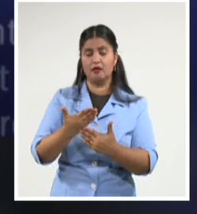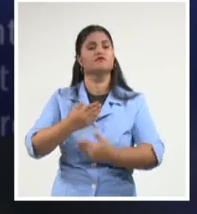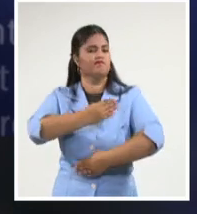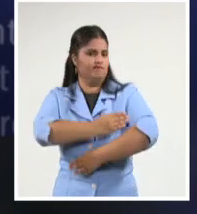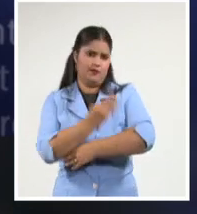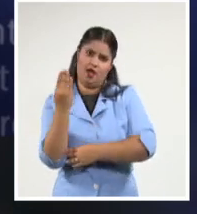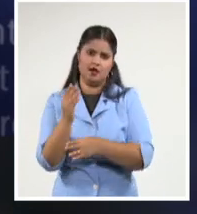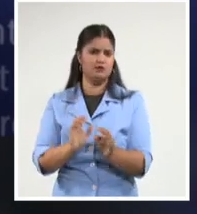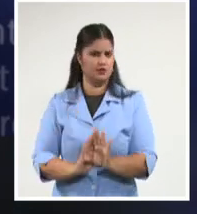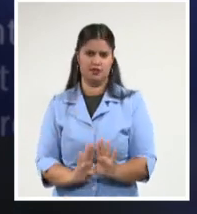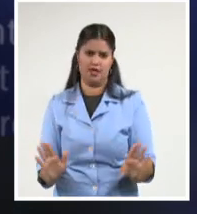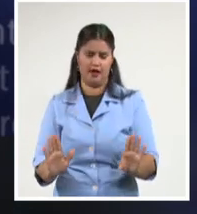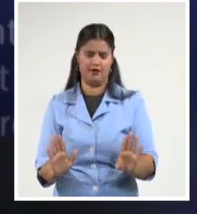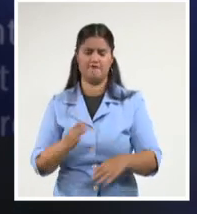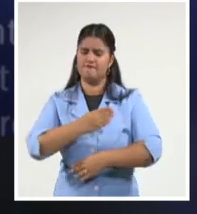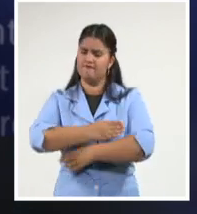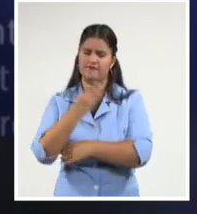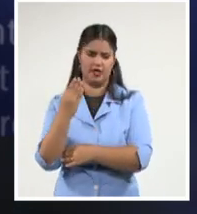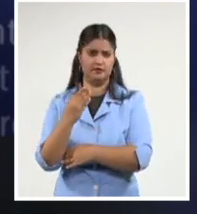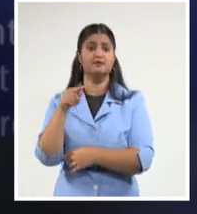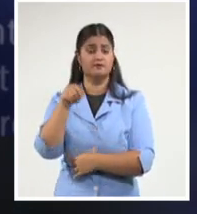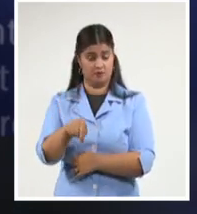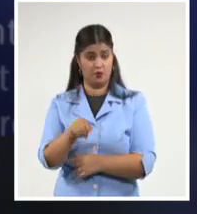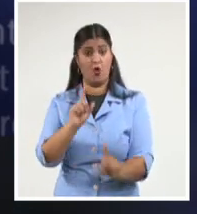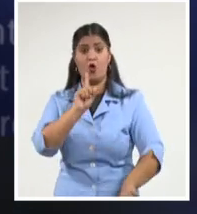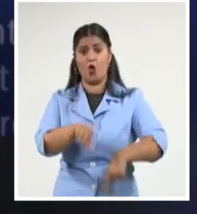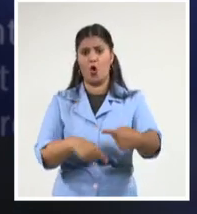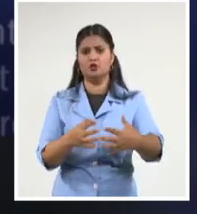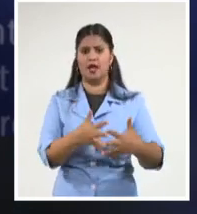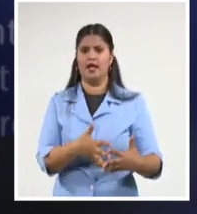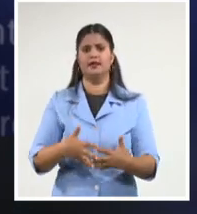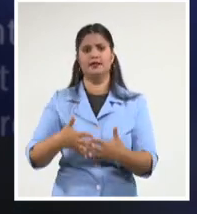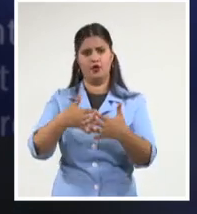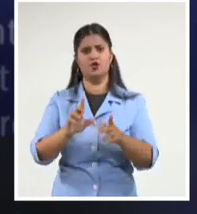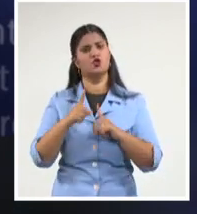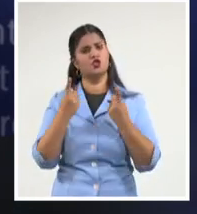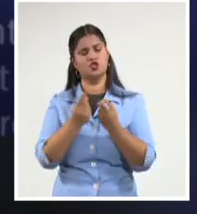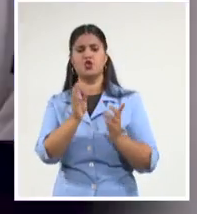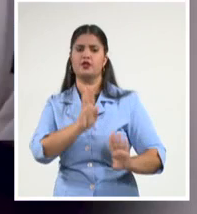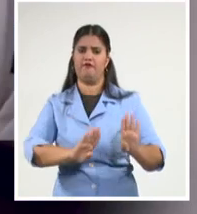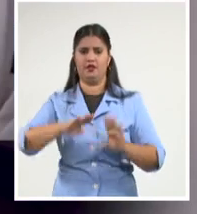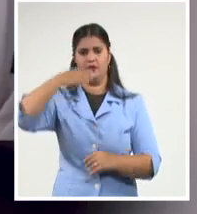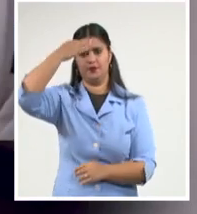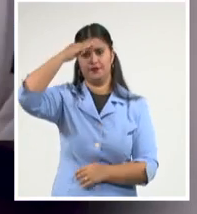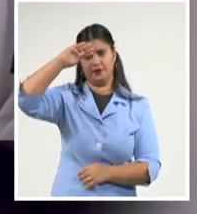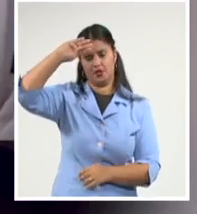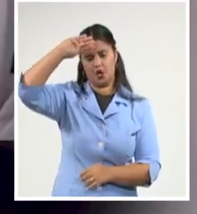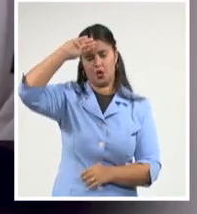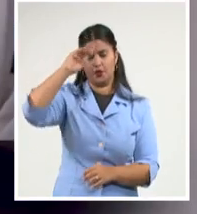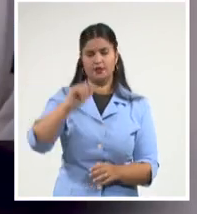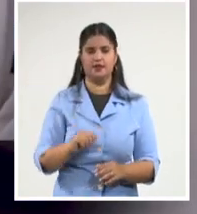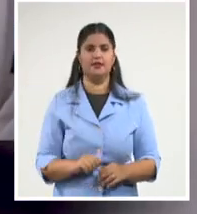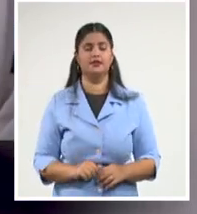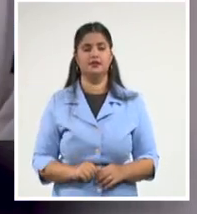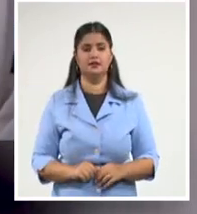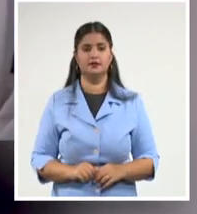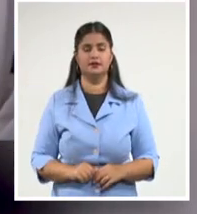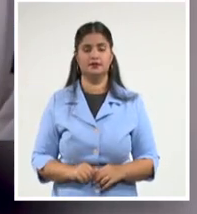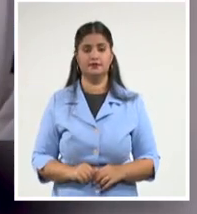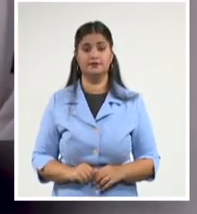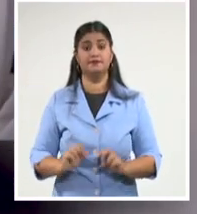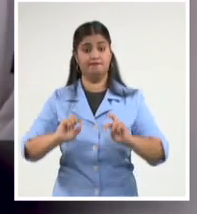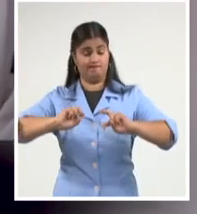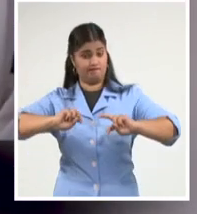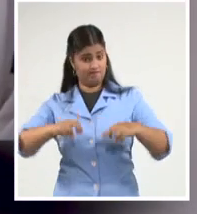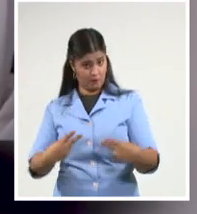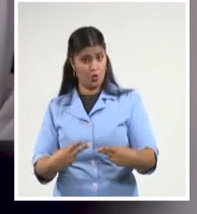the ongoing interventions and machinations against Cuba. Για δεύτερη φορά, ο ακροδεξιός συνασπισμός